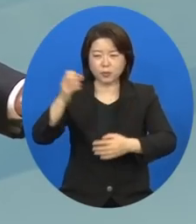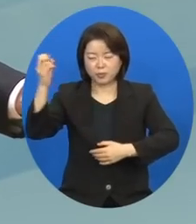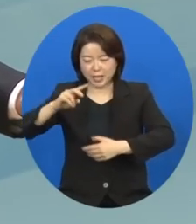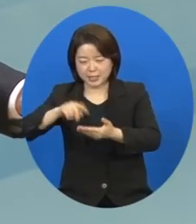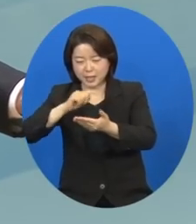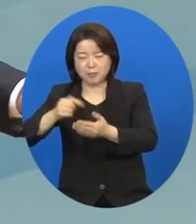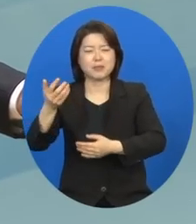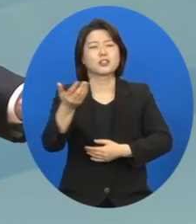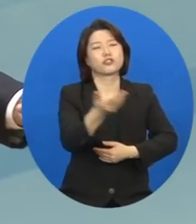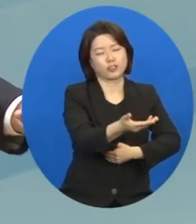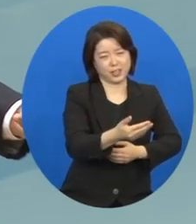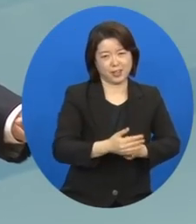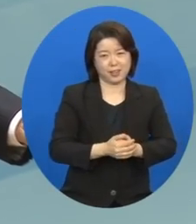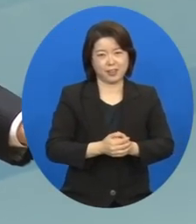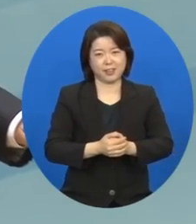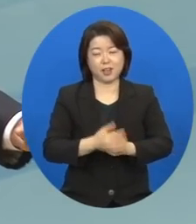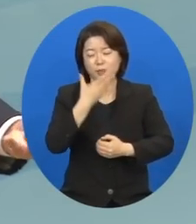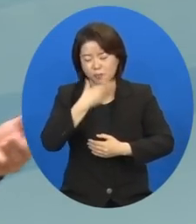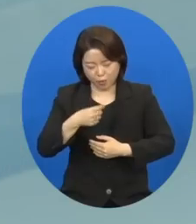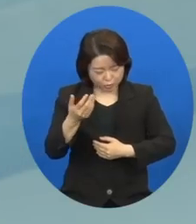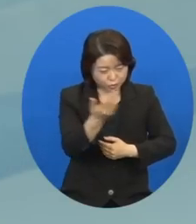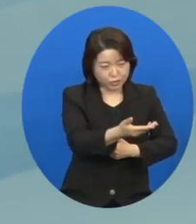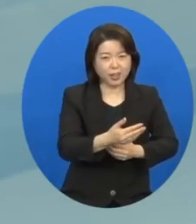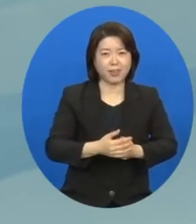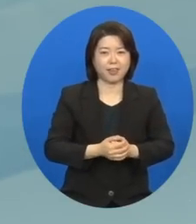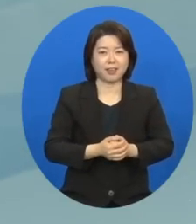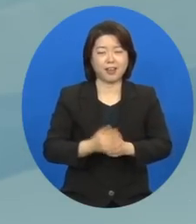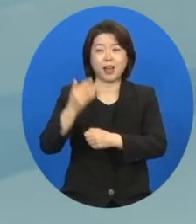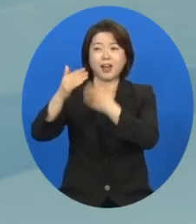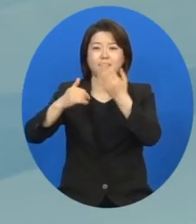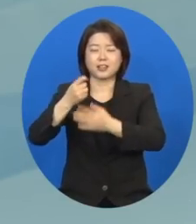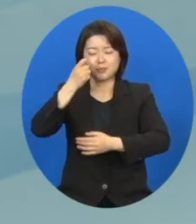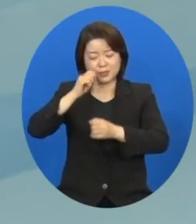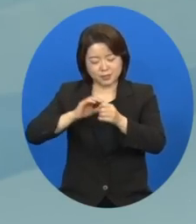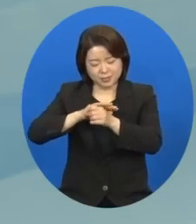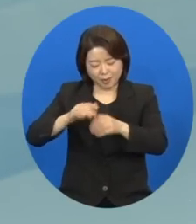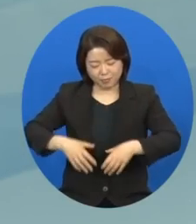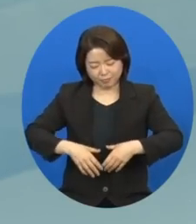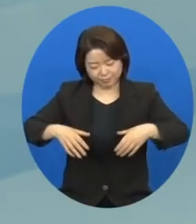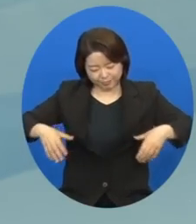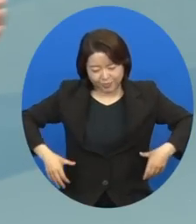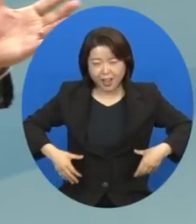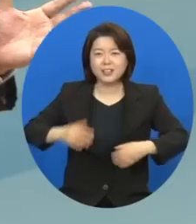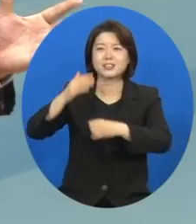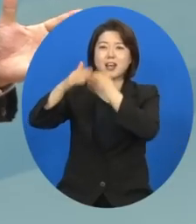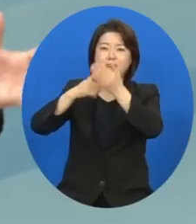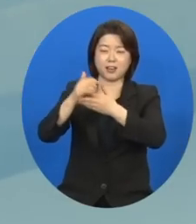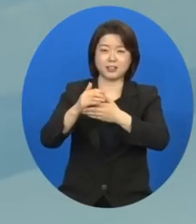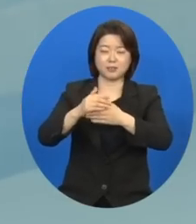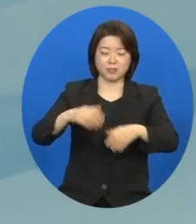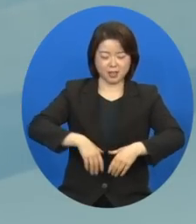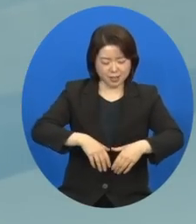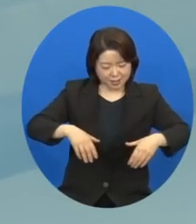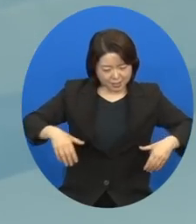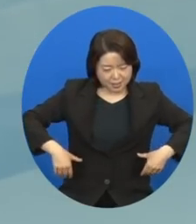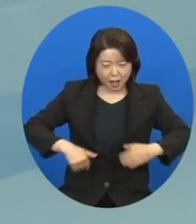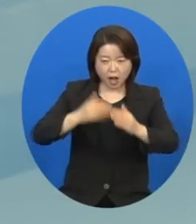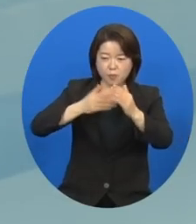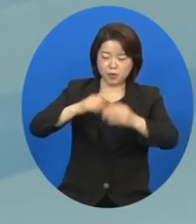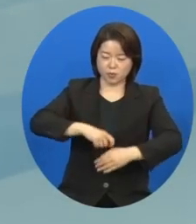거야. 우리 하나님은 자비로우신 하나님이십니다. 자비와 공의를 풍성하신